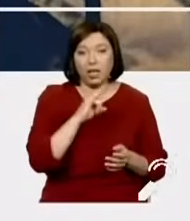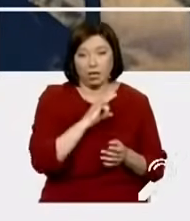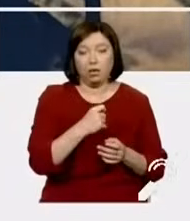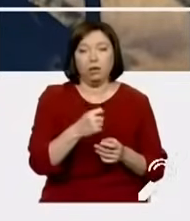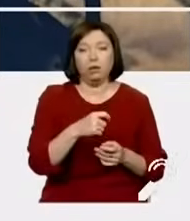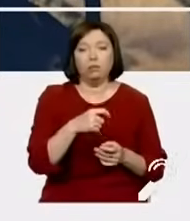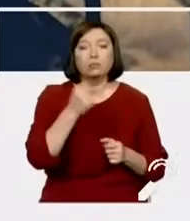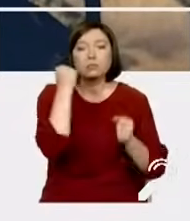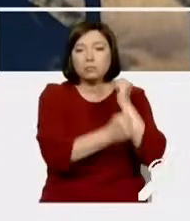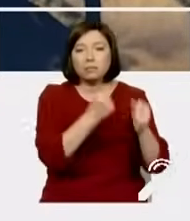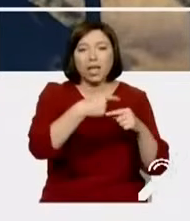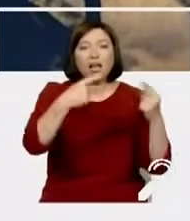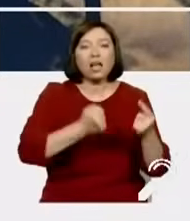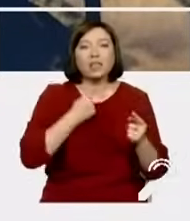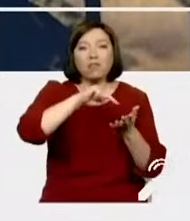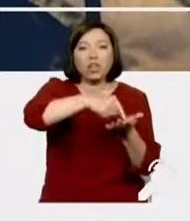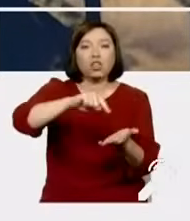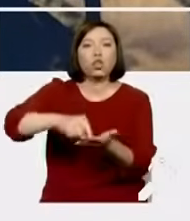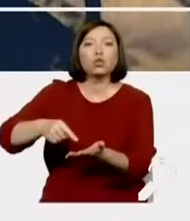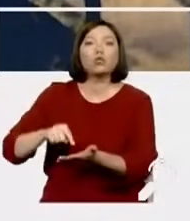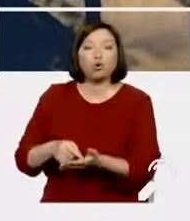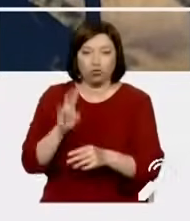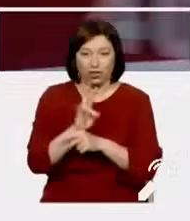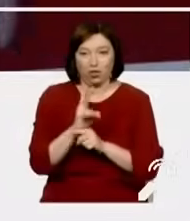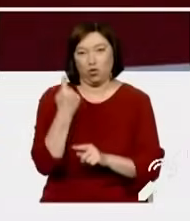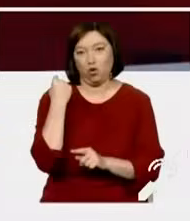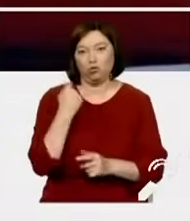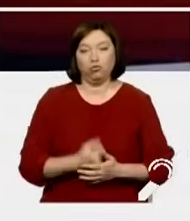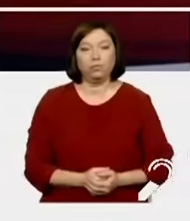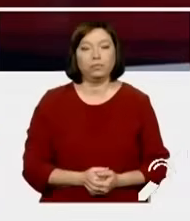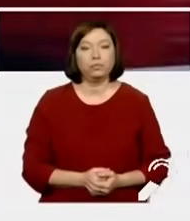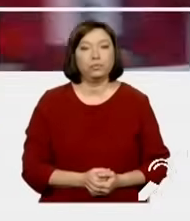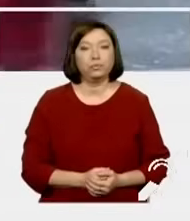acesteia asupra mai multor ținte militare de noaptea trecută.